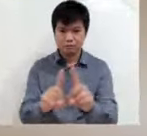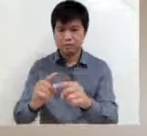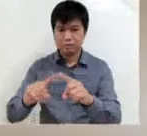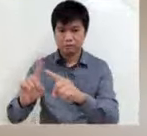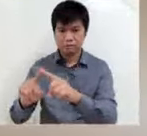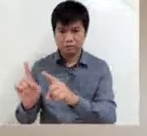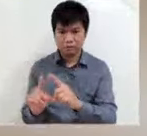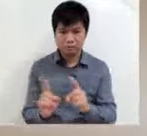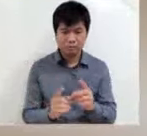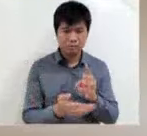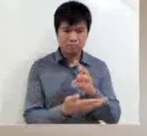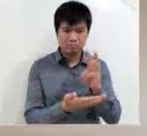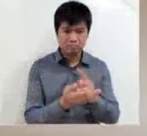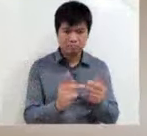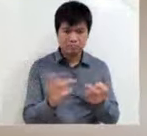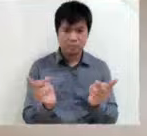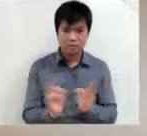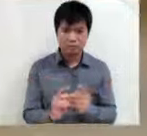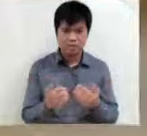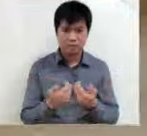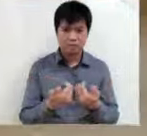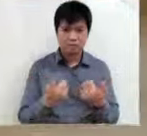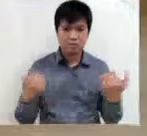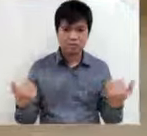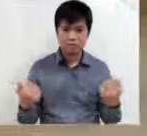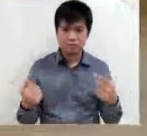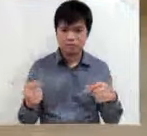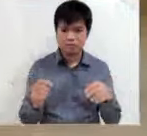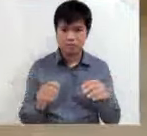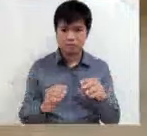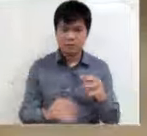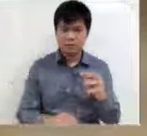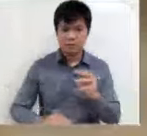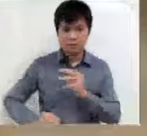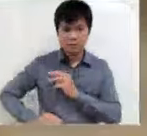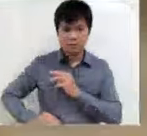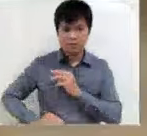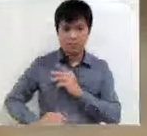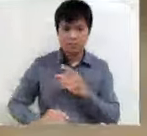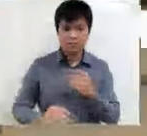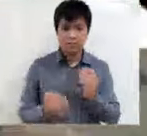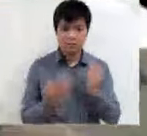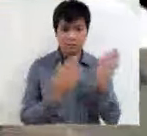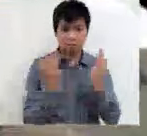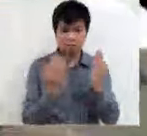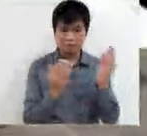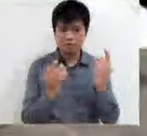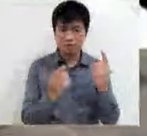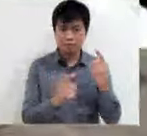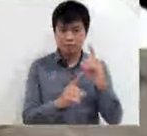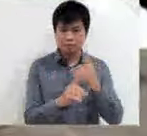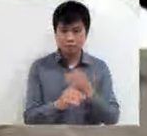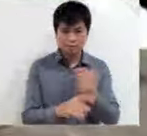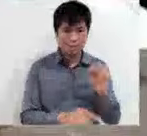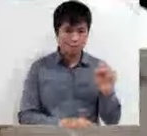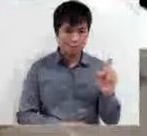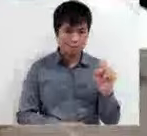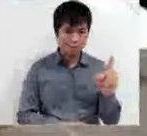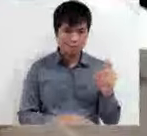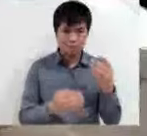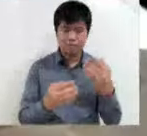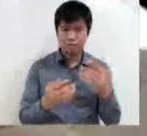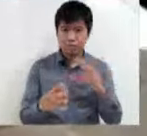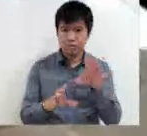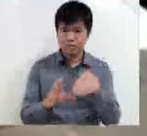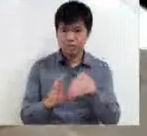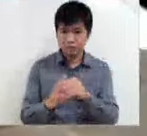ng hiwalayan sa pagpapa-enlist sa military service ni V sa December 11. Ngayong buwan din papasok sa military